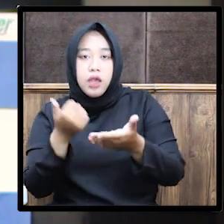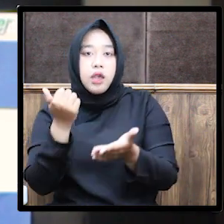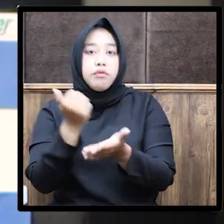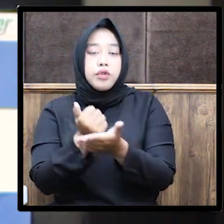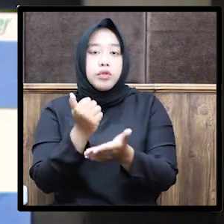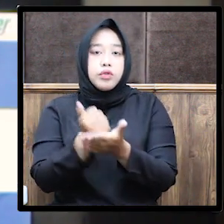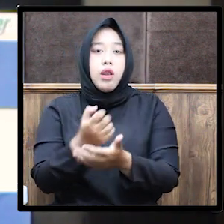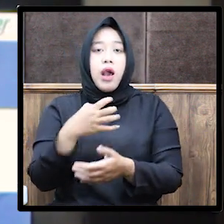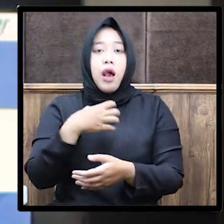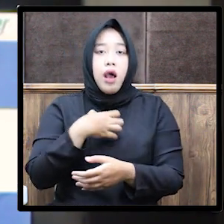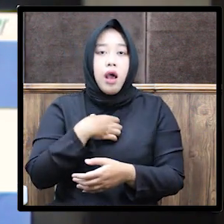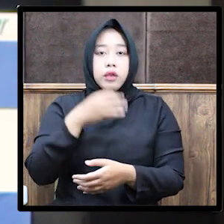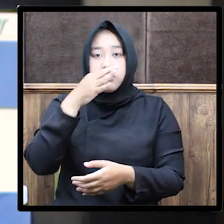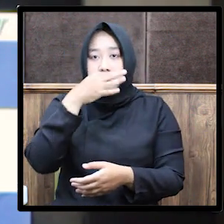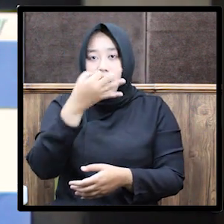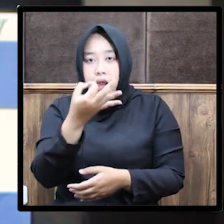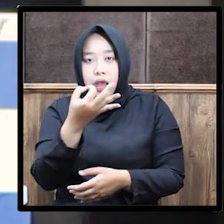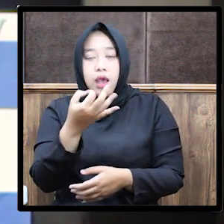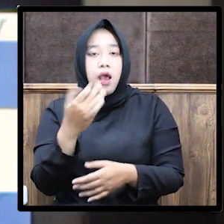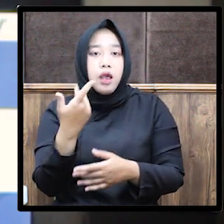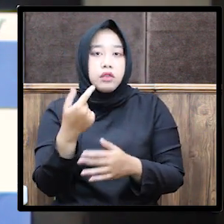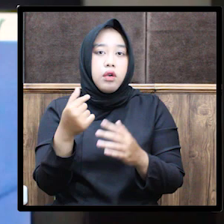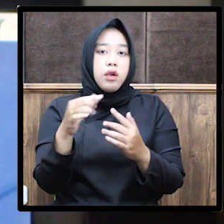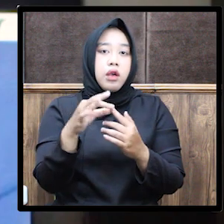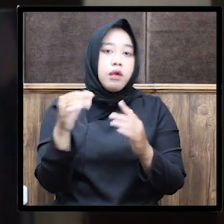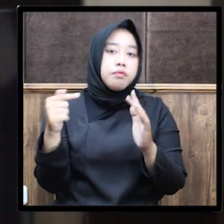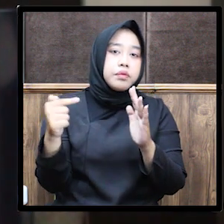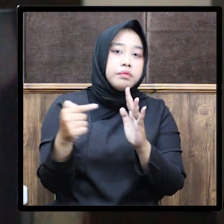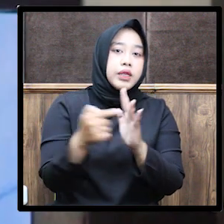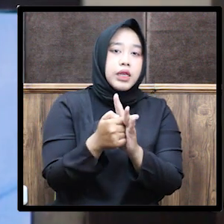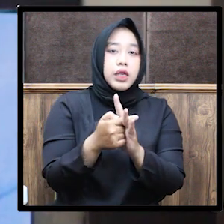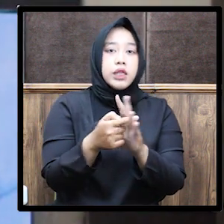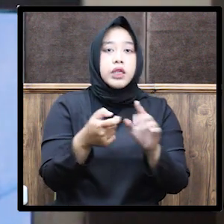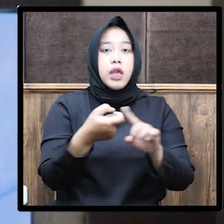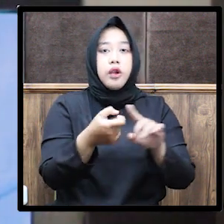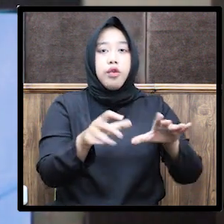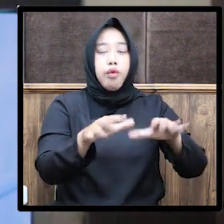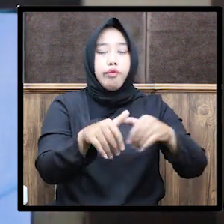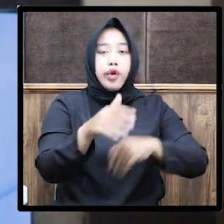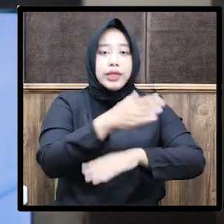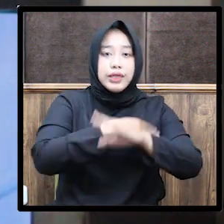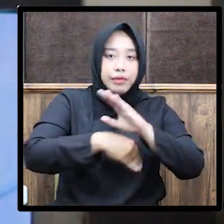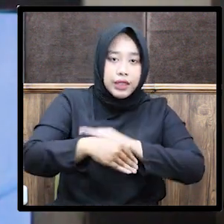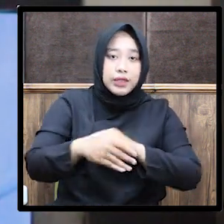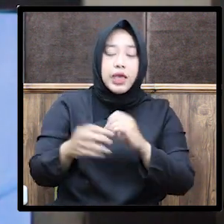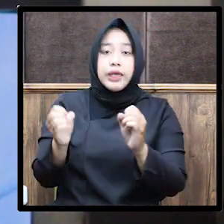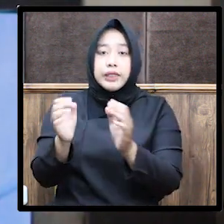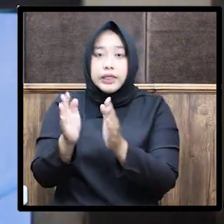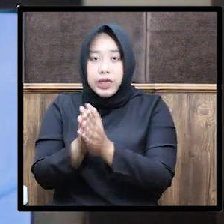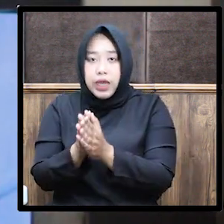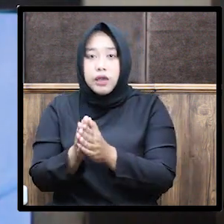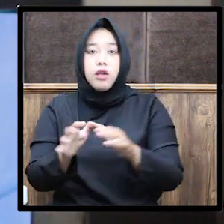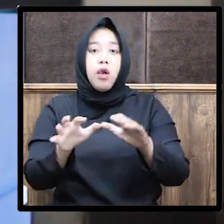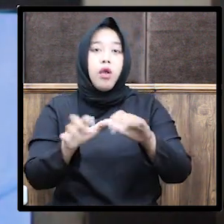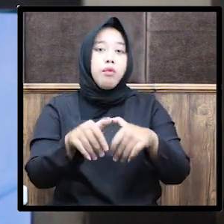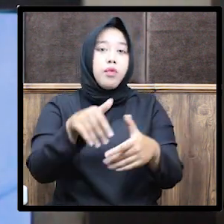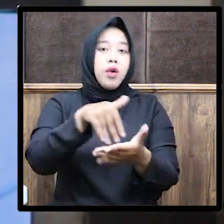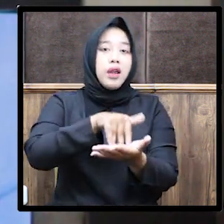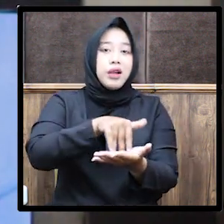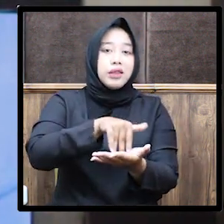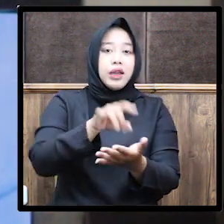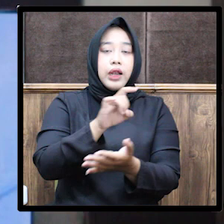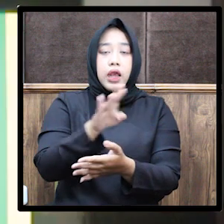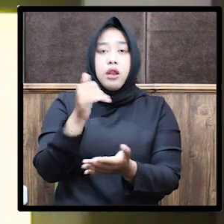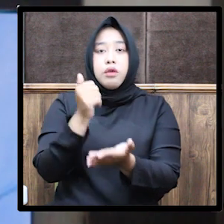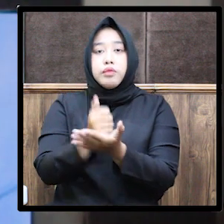memilih dari pemilih difabel dan juga teman-teman kelompok rentan yang lain itu benar-benar